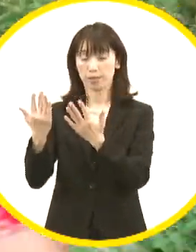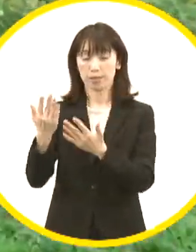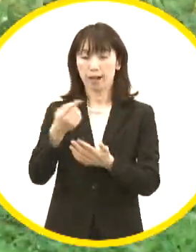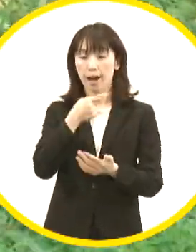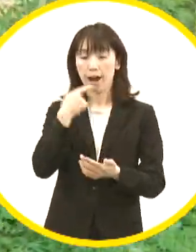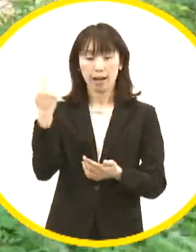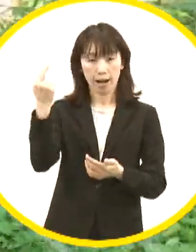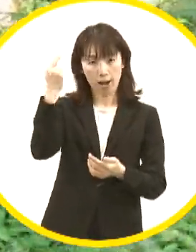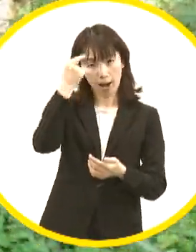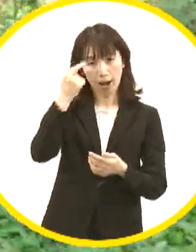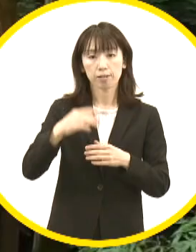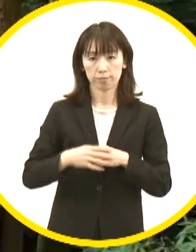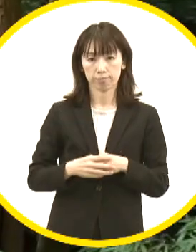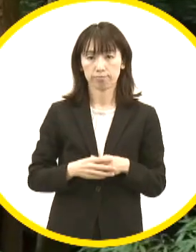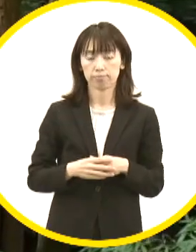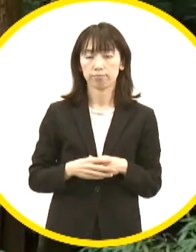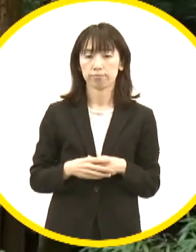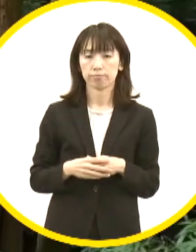緑赤。